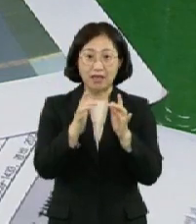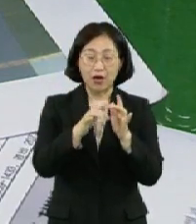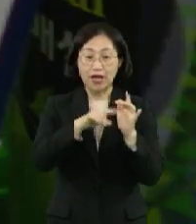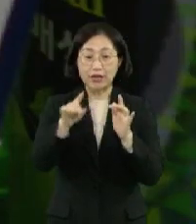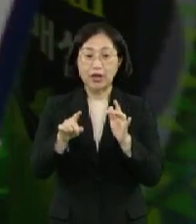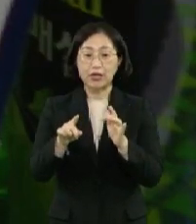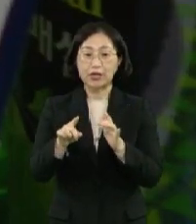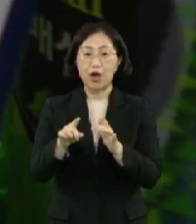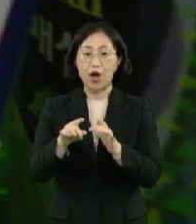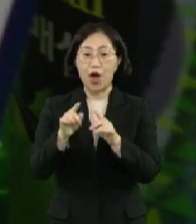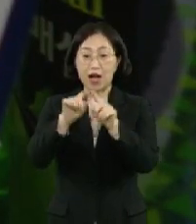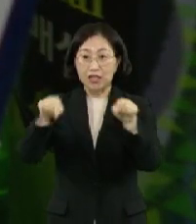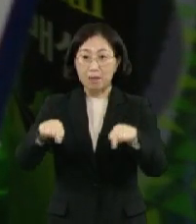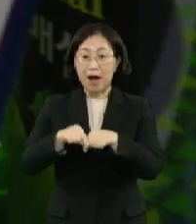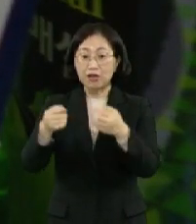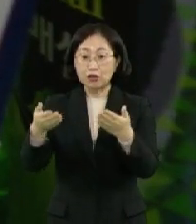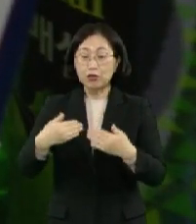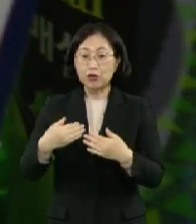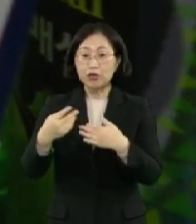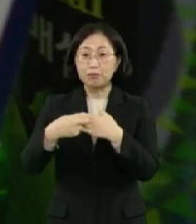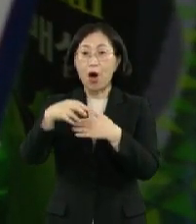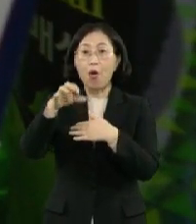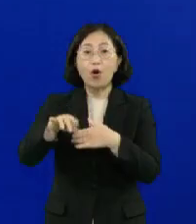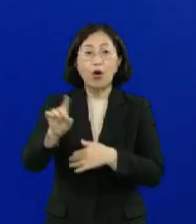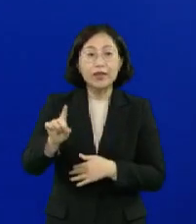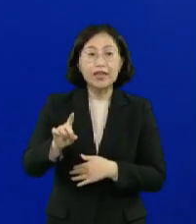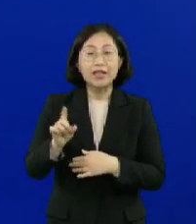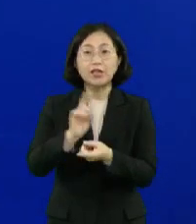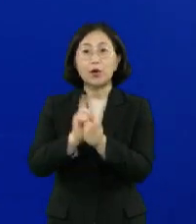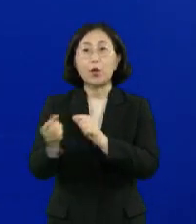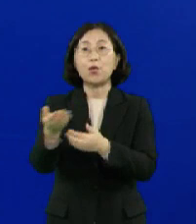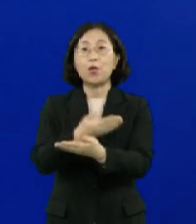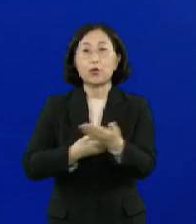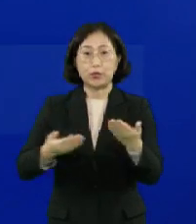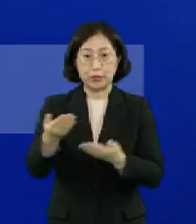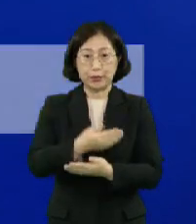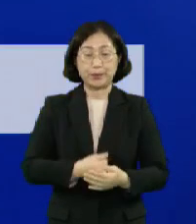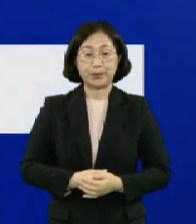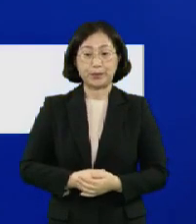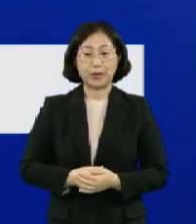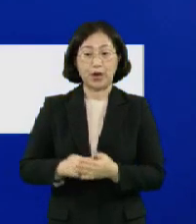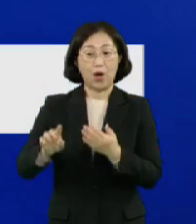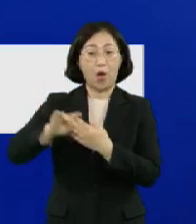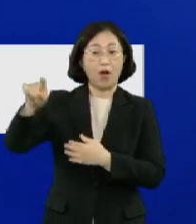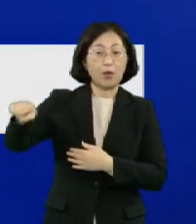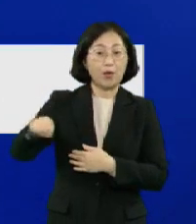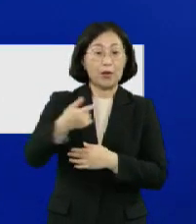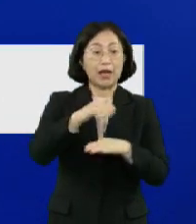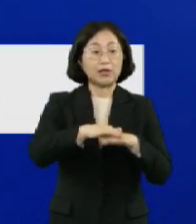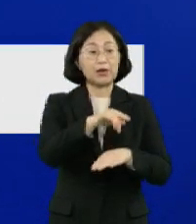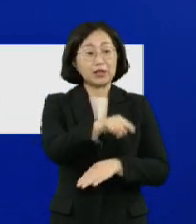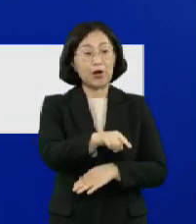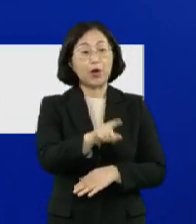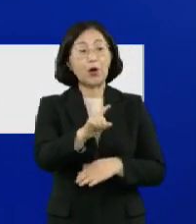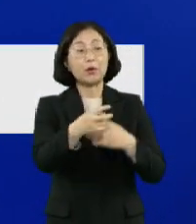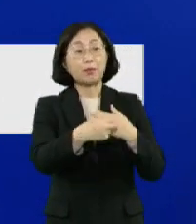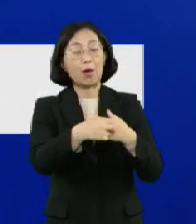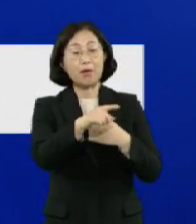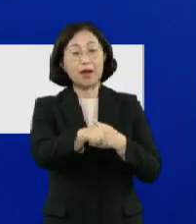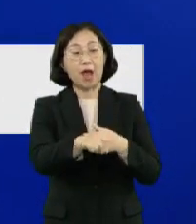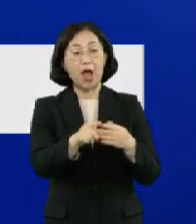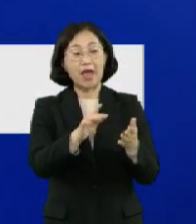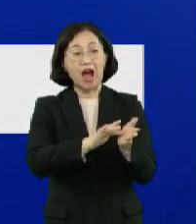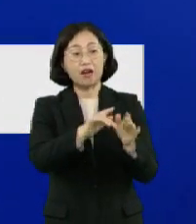펜타닐을 잘 처방해주는 병원 정보가 공유되기도 했습니다. 외지에서 뭐 대전 지역 어느 병원에서 그